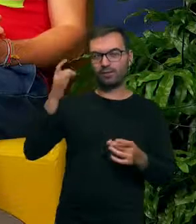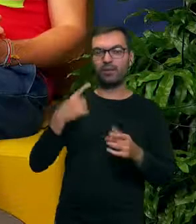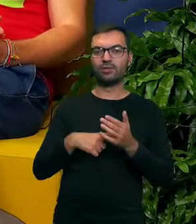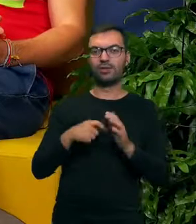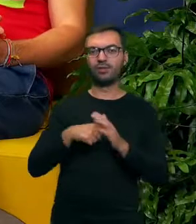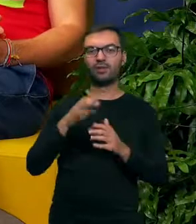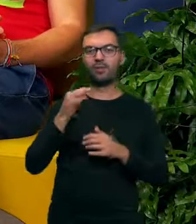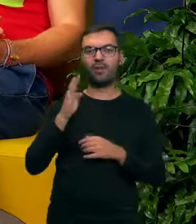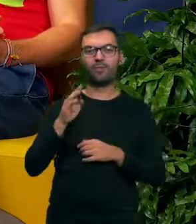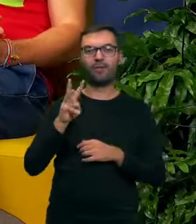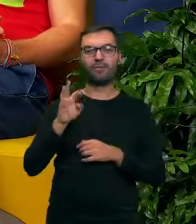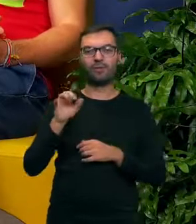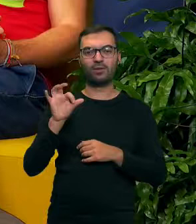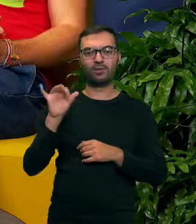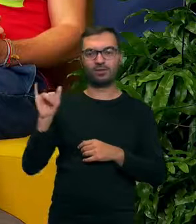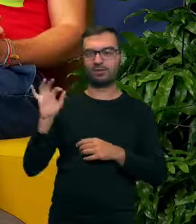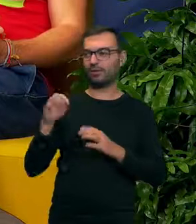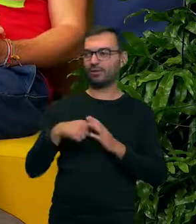Tomka Wolskiego przypomina.